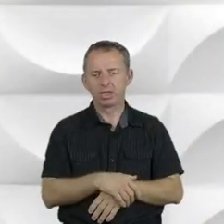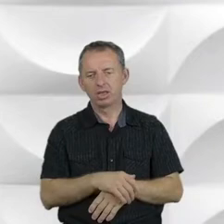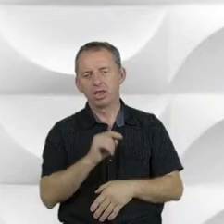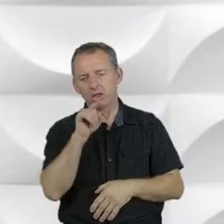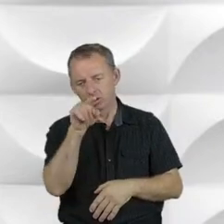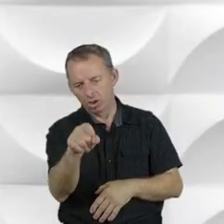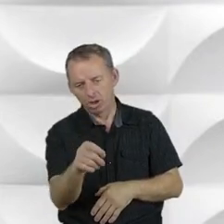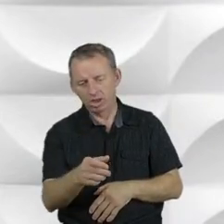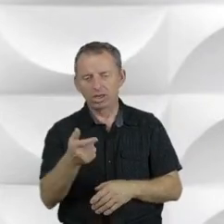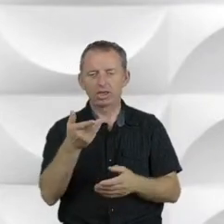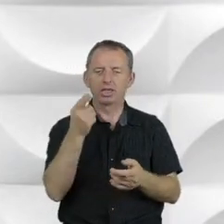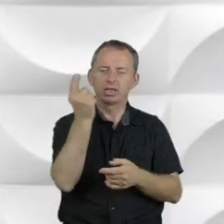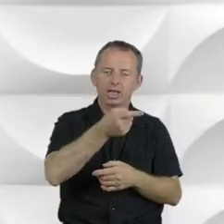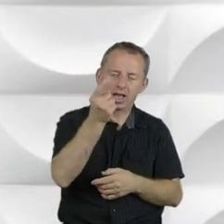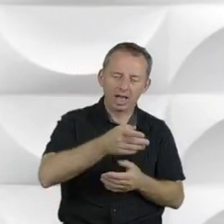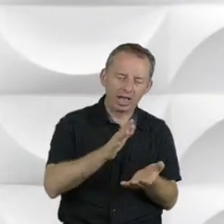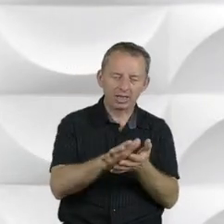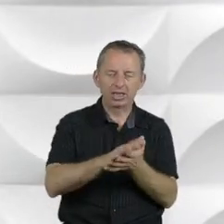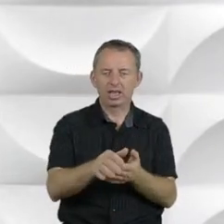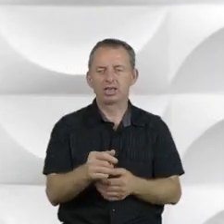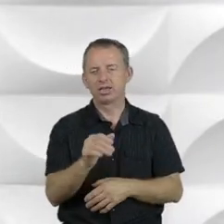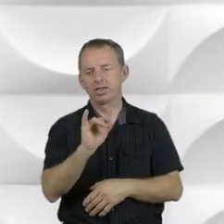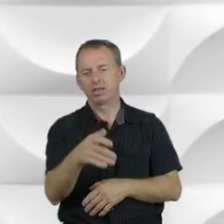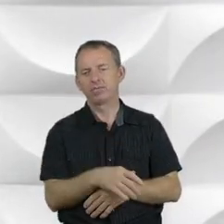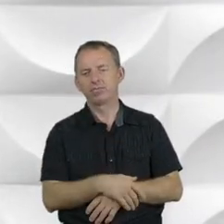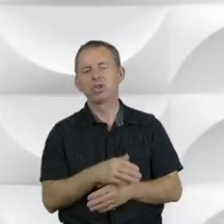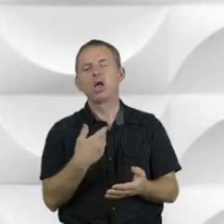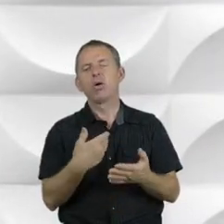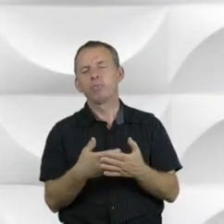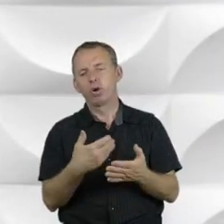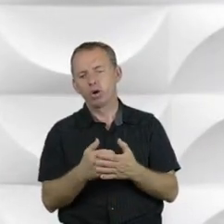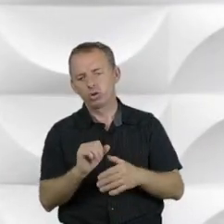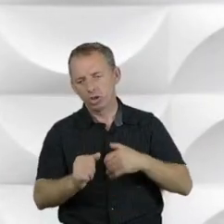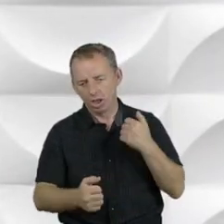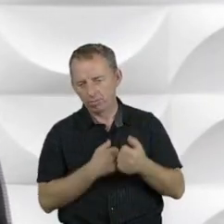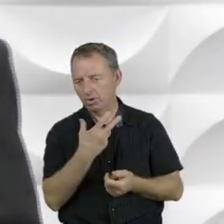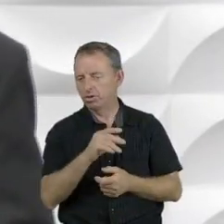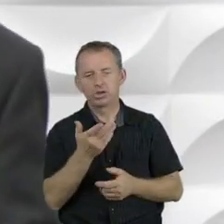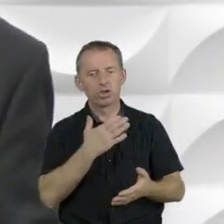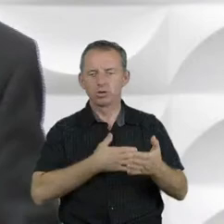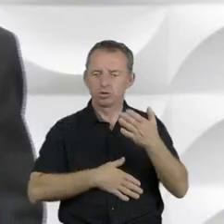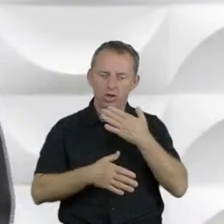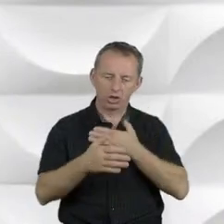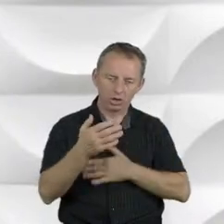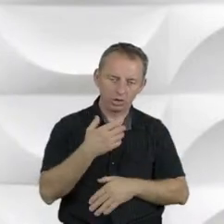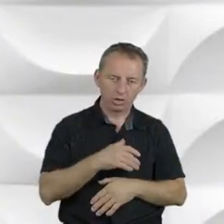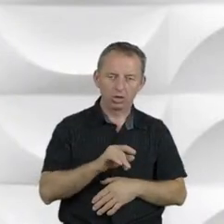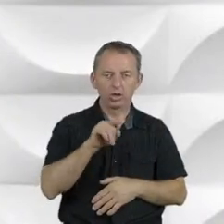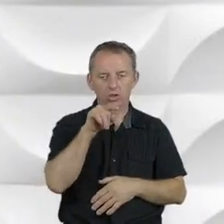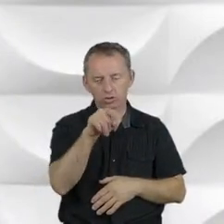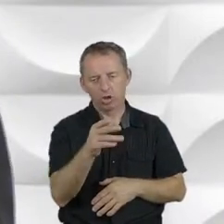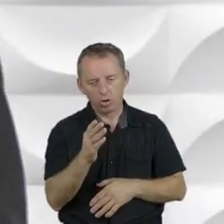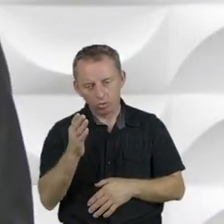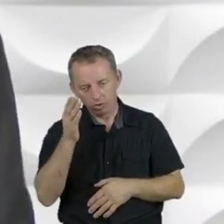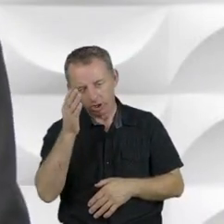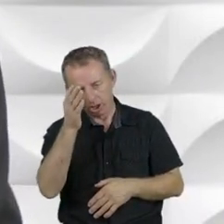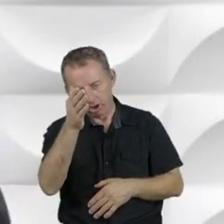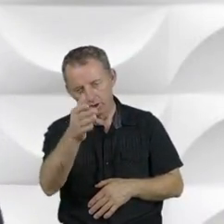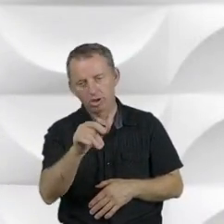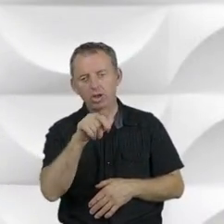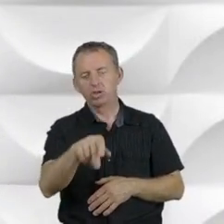z kazalnic nieraz. Po to, abyśmy nie cieszyli się tą nadzieją i